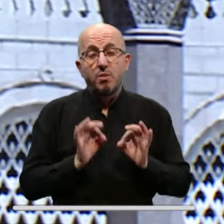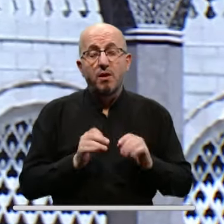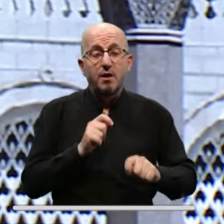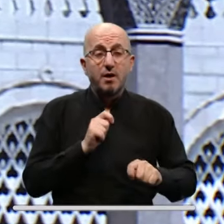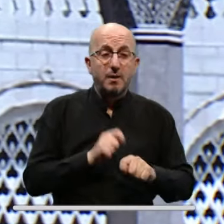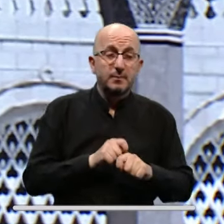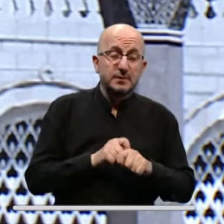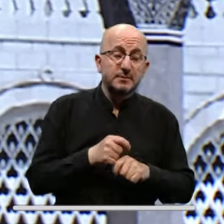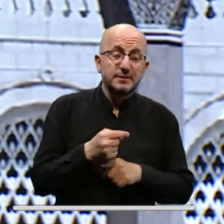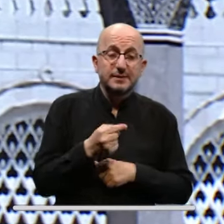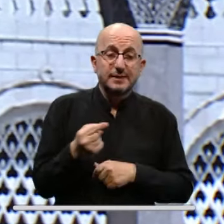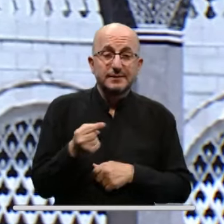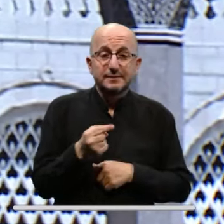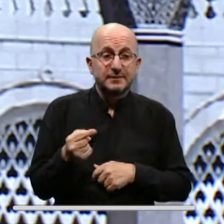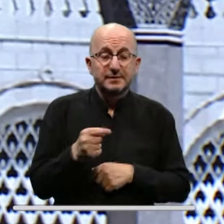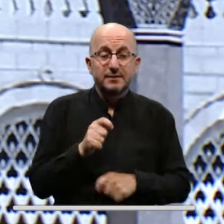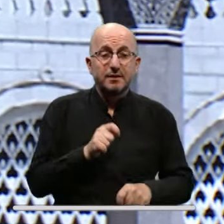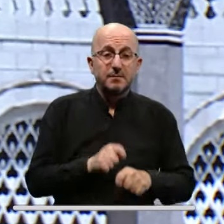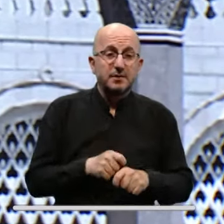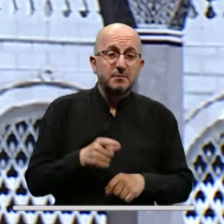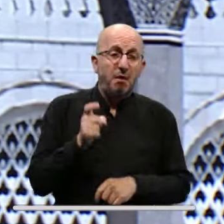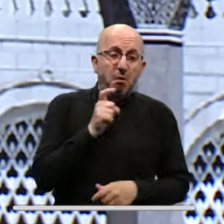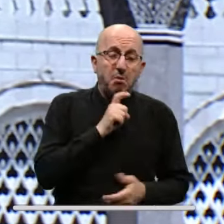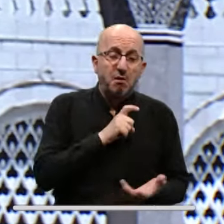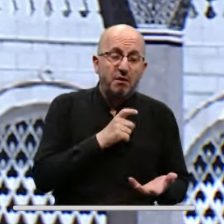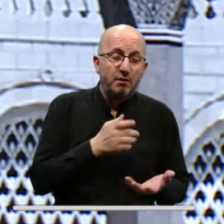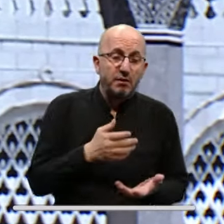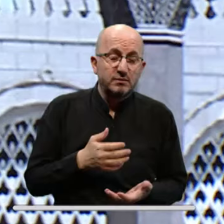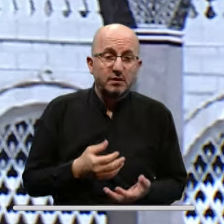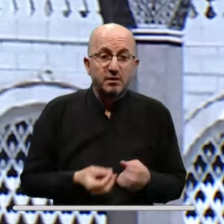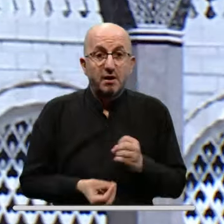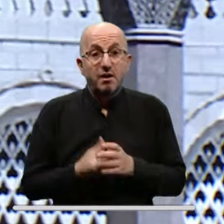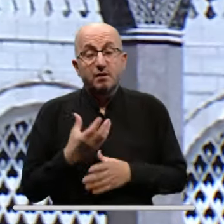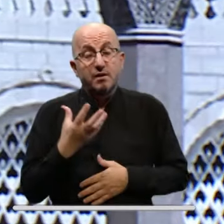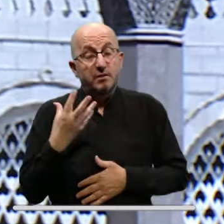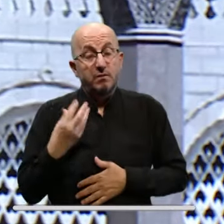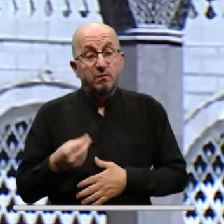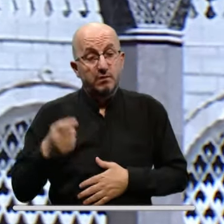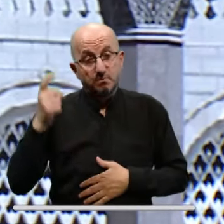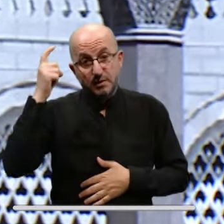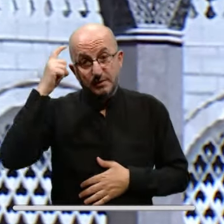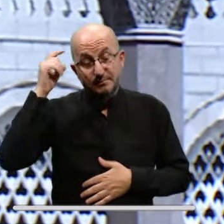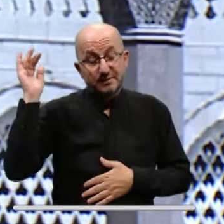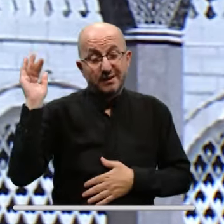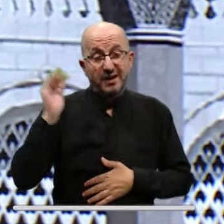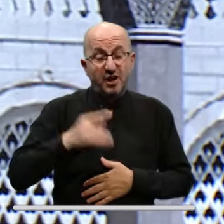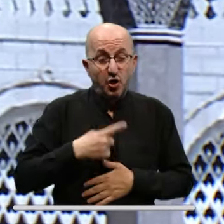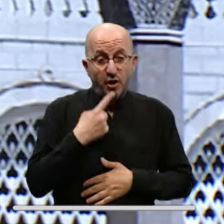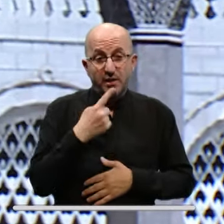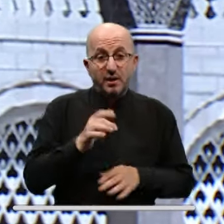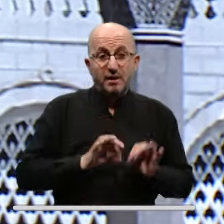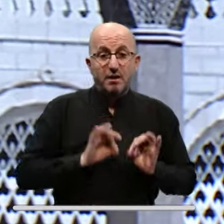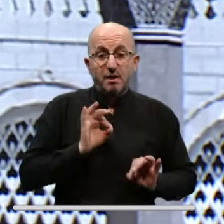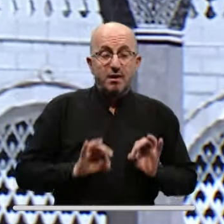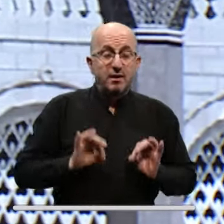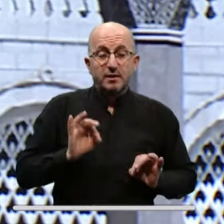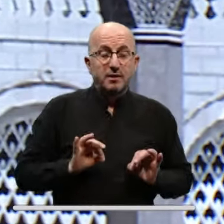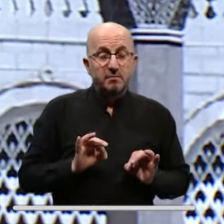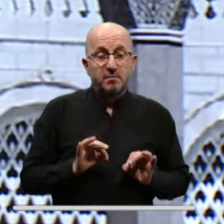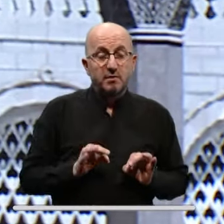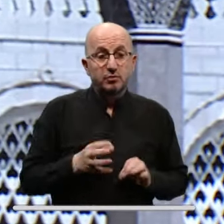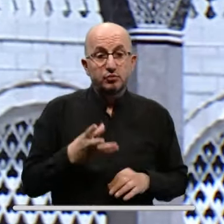takım eksikliklerden, işlediğimiz hatalardan kaynaklı olarak başımıza geliyor diye değerlendirmek